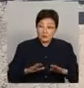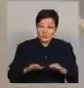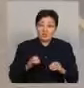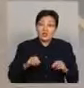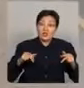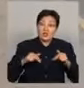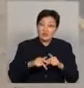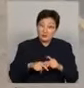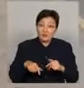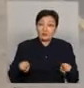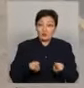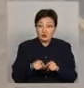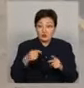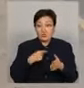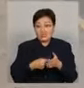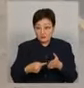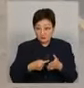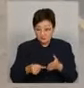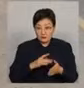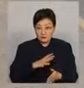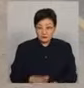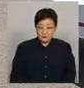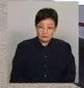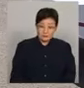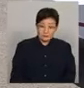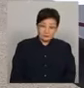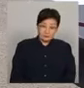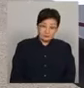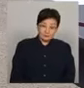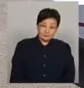жолаушы ескерту алды. Әлібек Шынтемір, Жақсылық Тілепберген, Алматы арнасы.